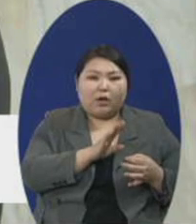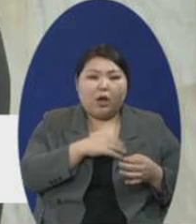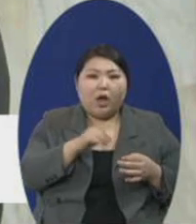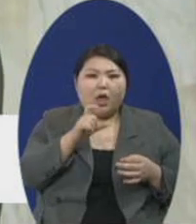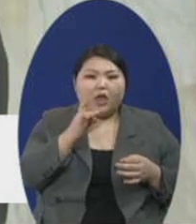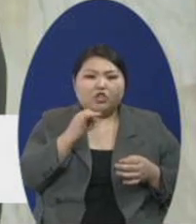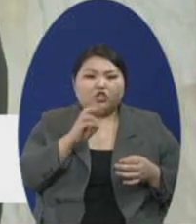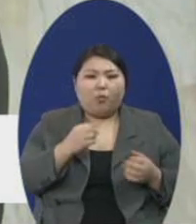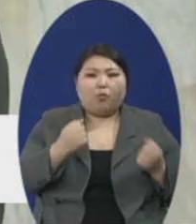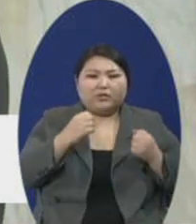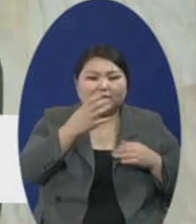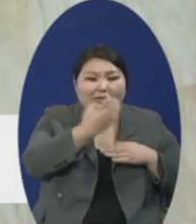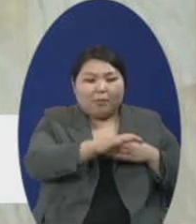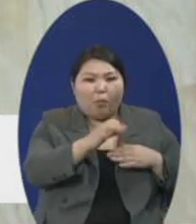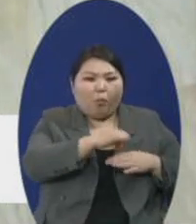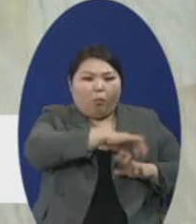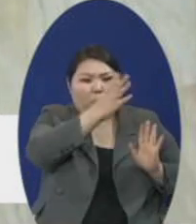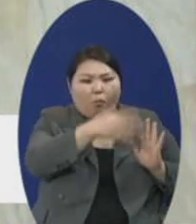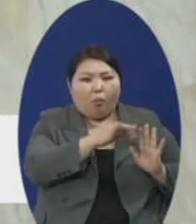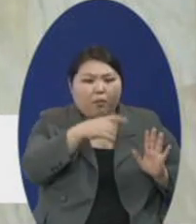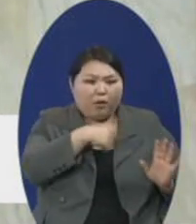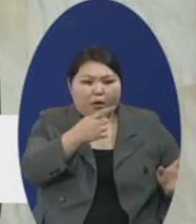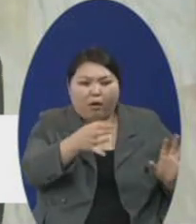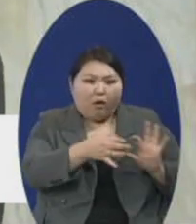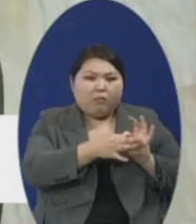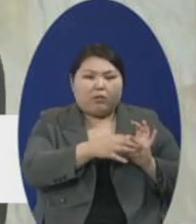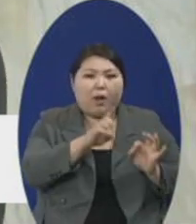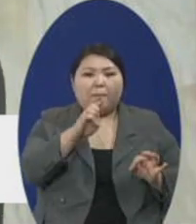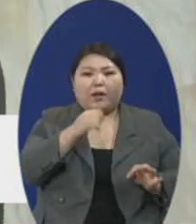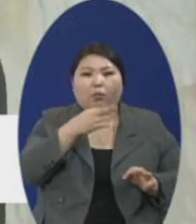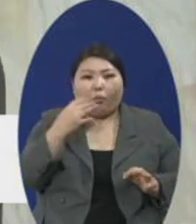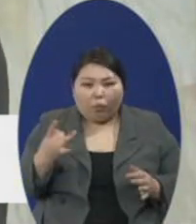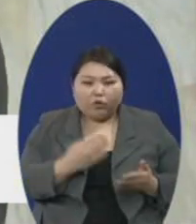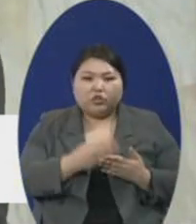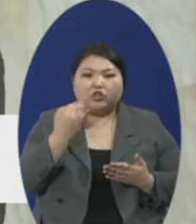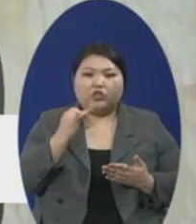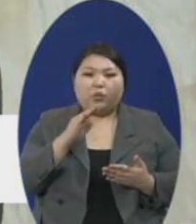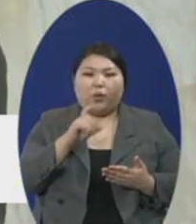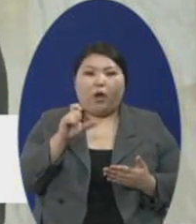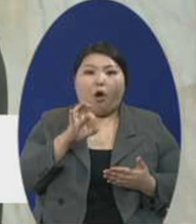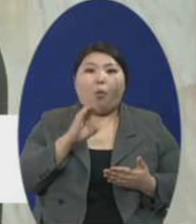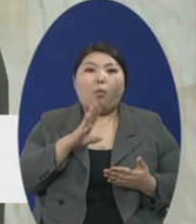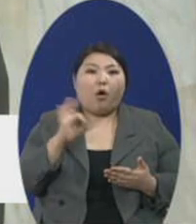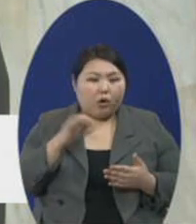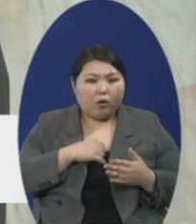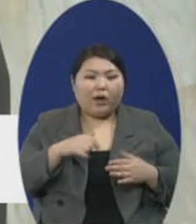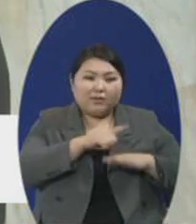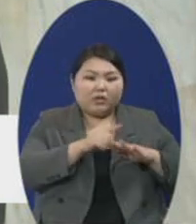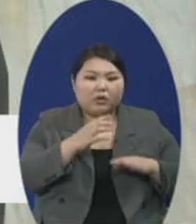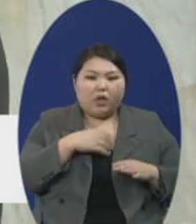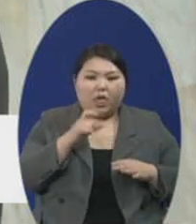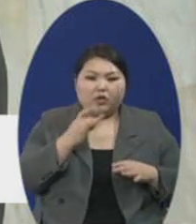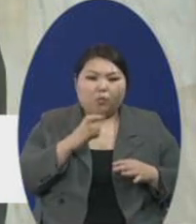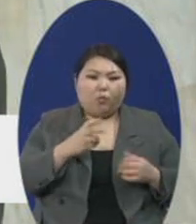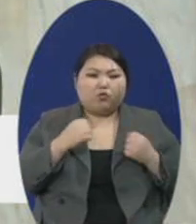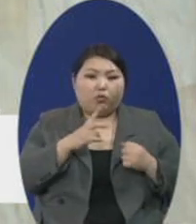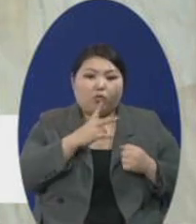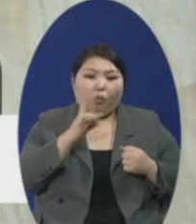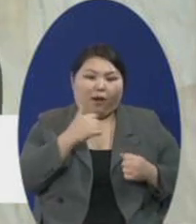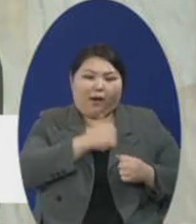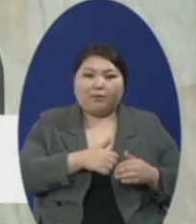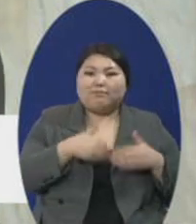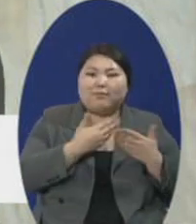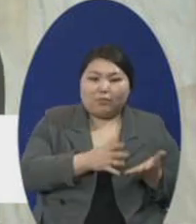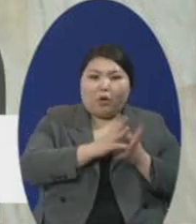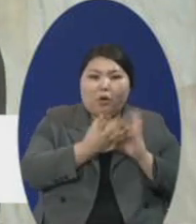салбаруугаар одоо төсөөлхийн аргагүй. Жишээ нь баг нуур, шивээ овоо, зэрэг томоохон уулуурхайнууд бол эрчим хүчний нүүрсээр одоо хөрсөж байна. Гэхдээ яг энэ баг